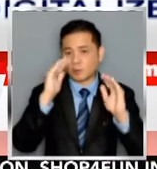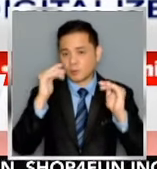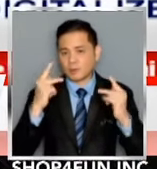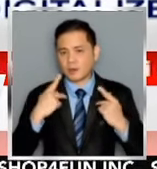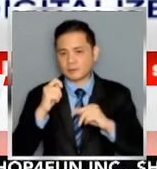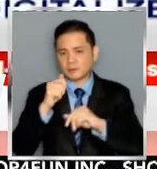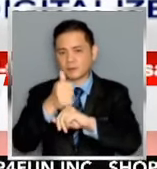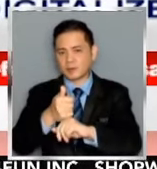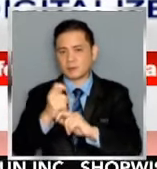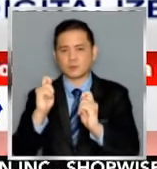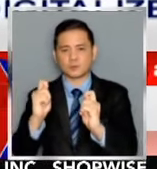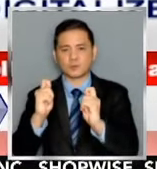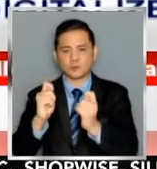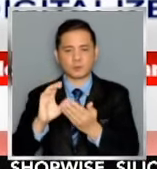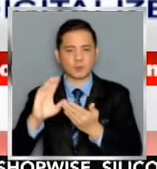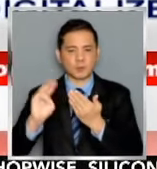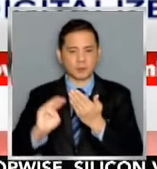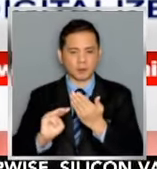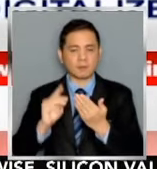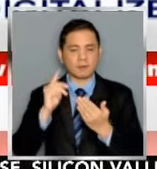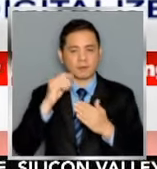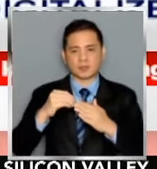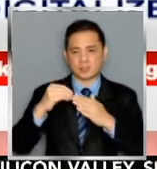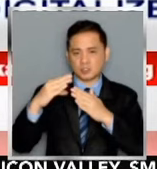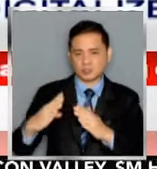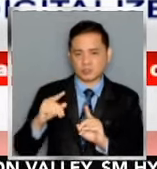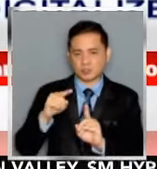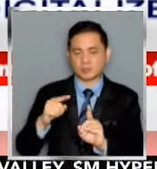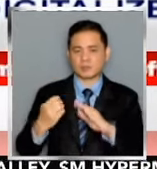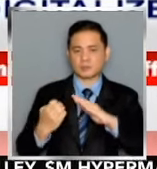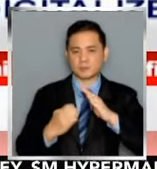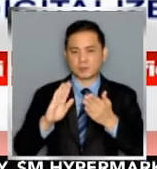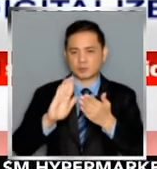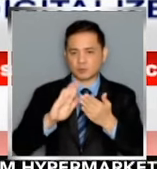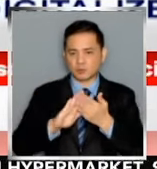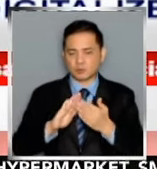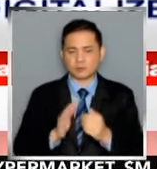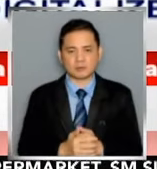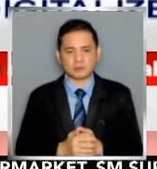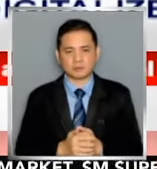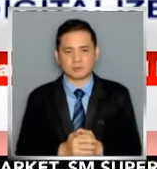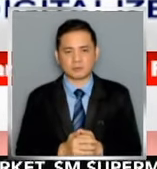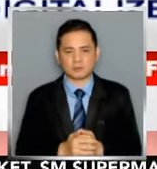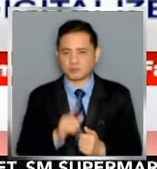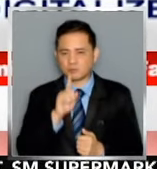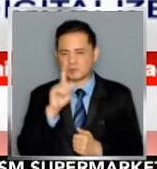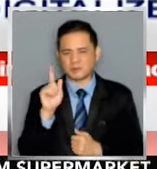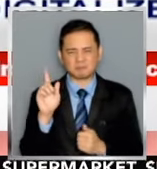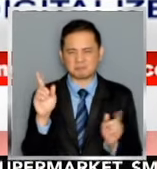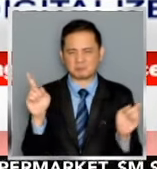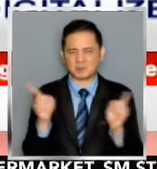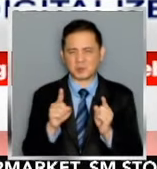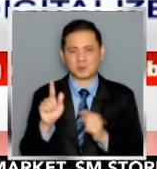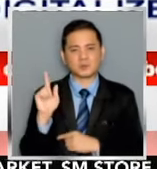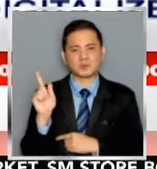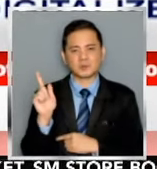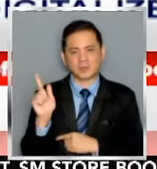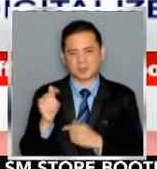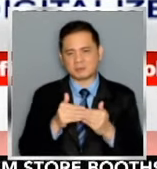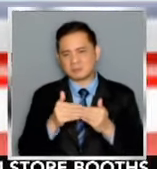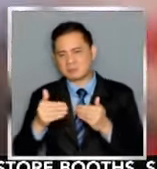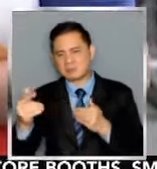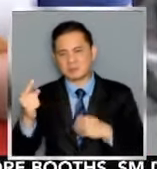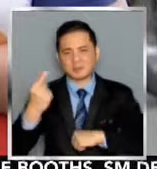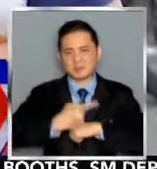for our non-readers and frustrated readers sa elementary school kahit na for 20 straight days lang para may dignity at meron kang contribution to